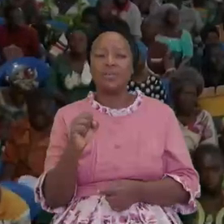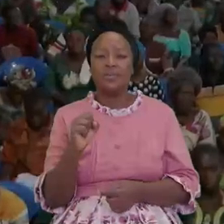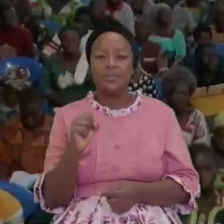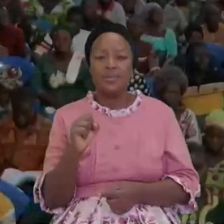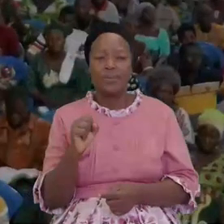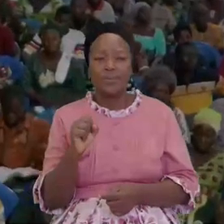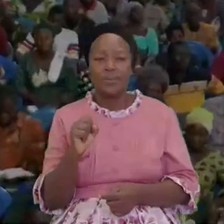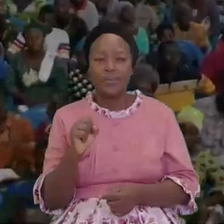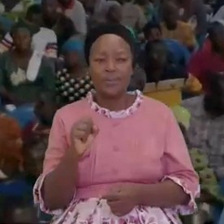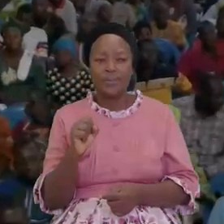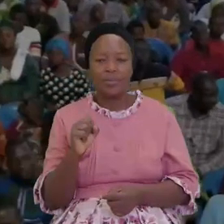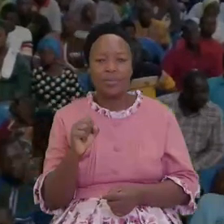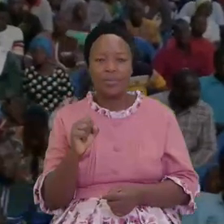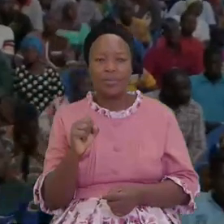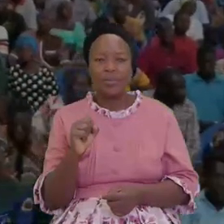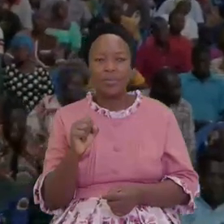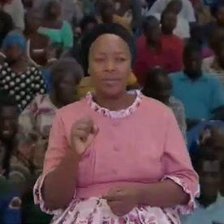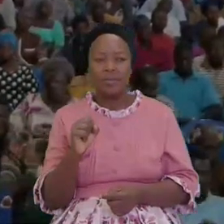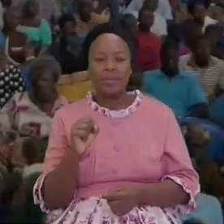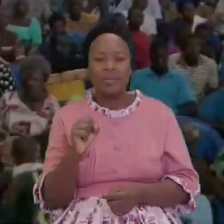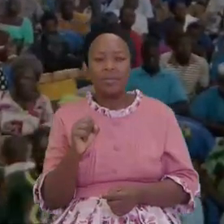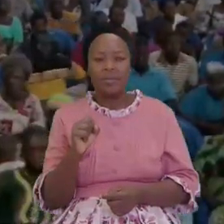tes iniquités.